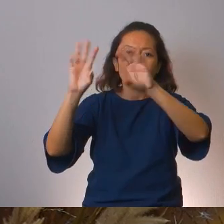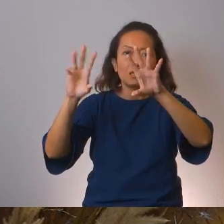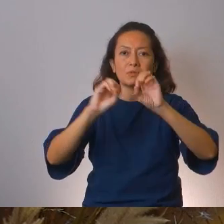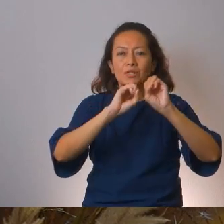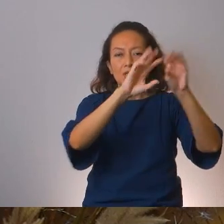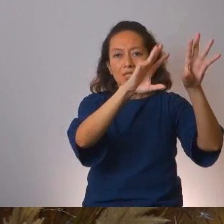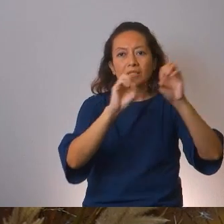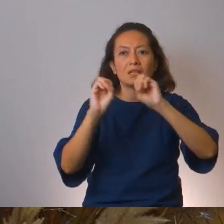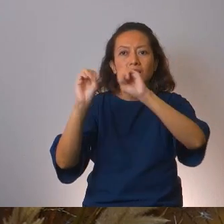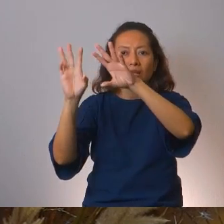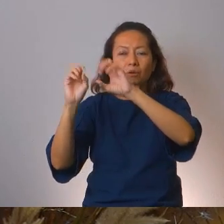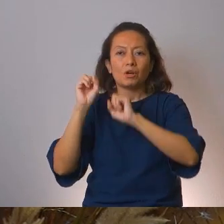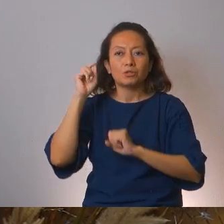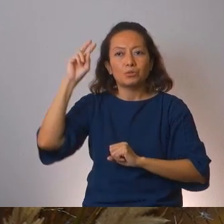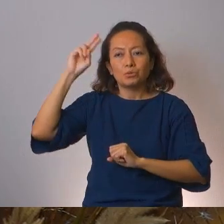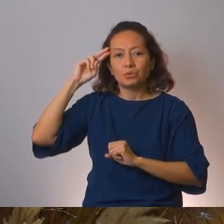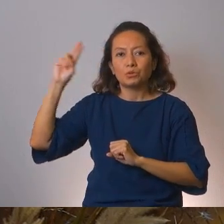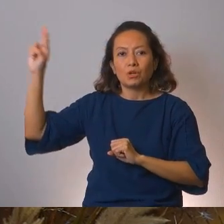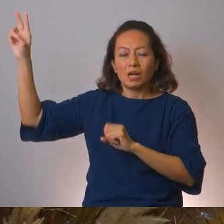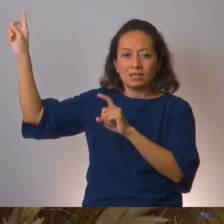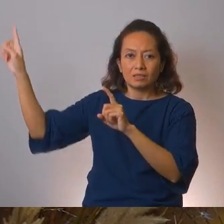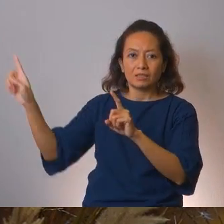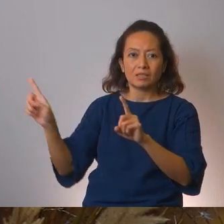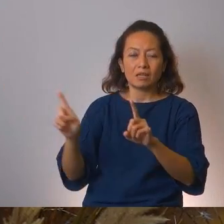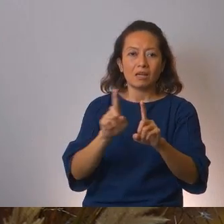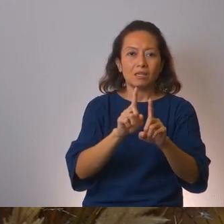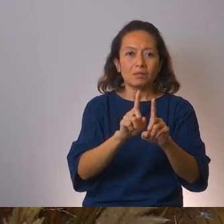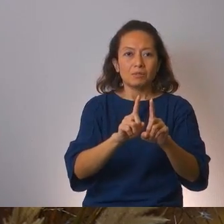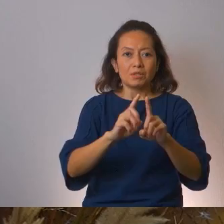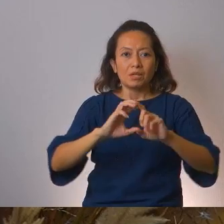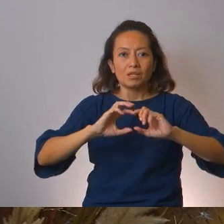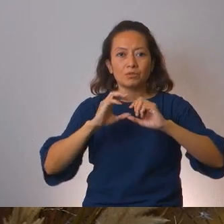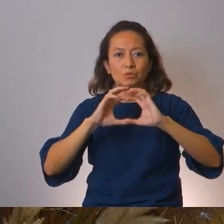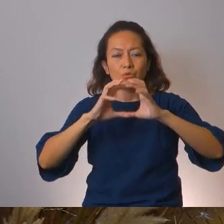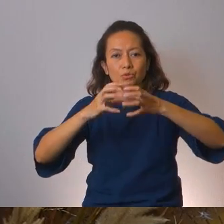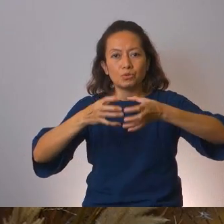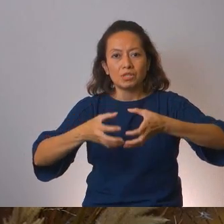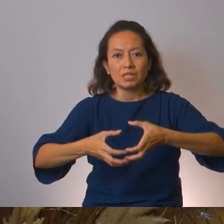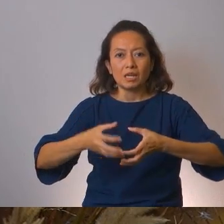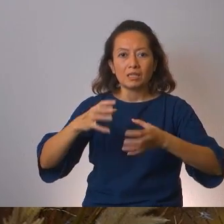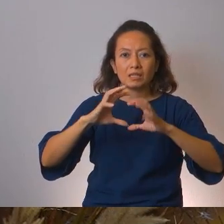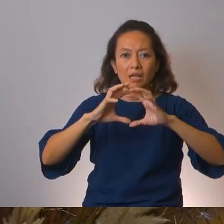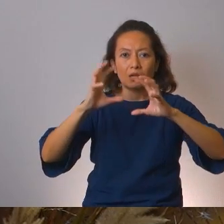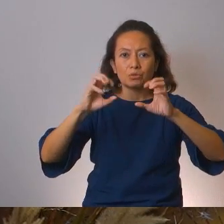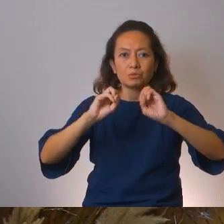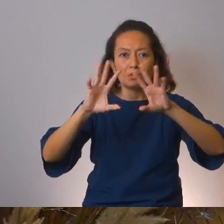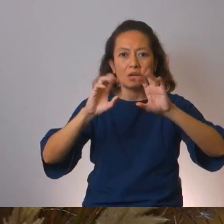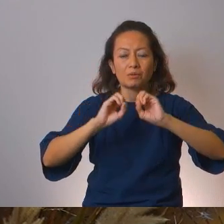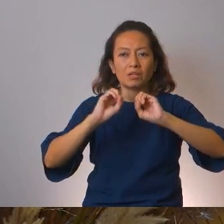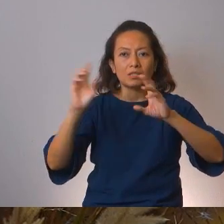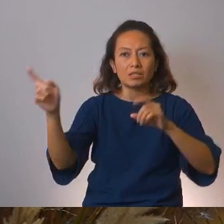Menyiarkan berita bahwa Tuhan dekat. Biar dunia tahu